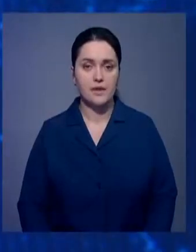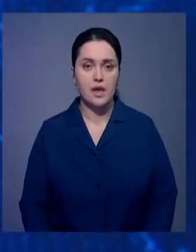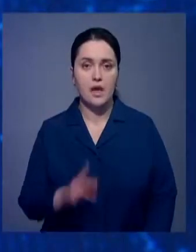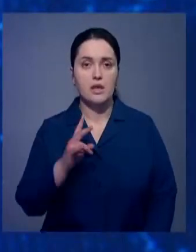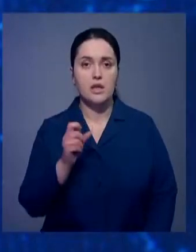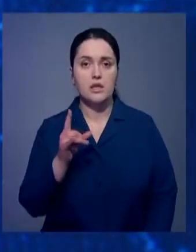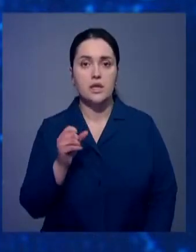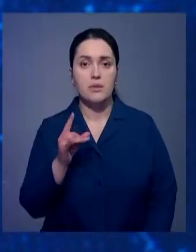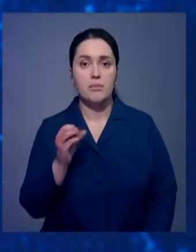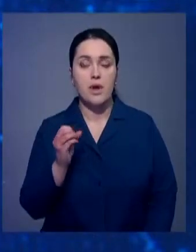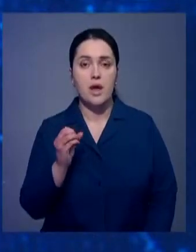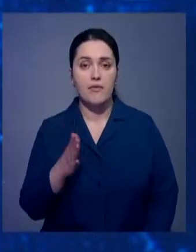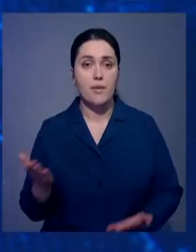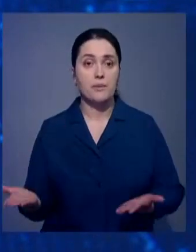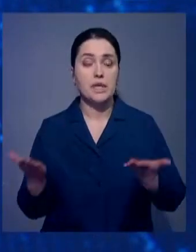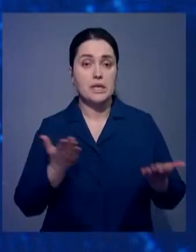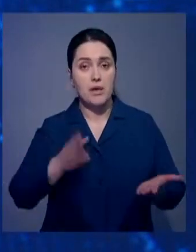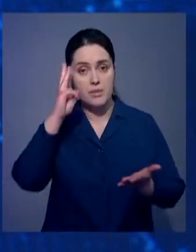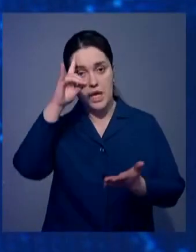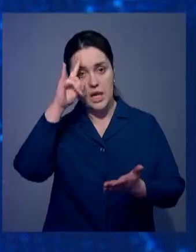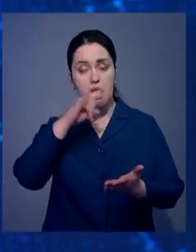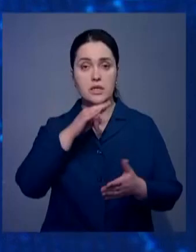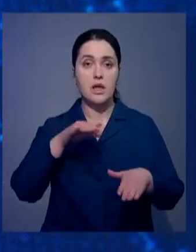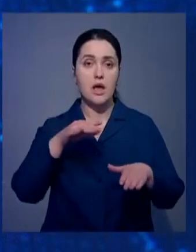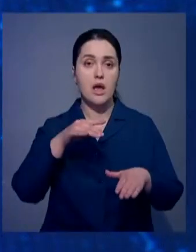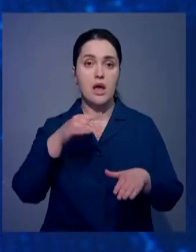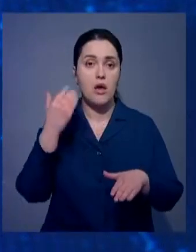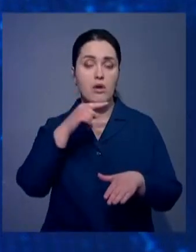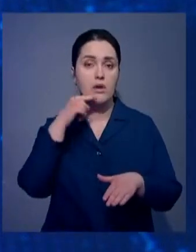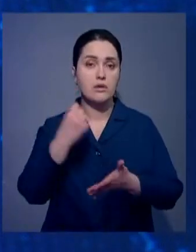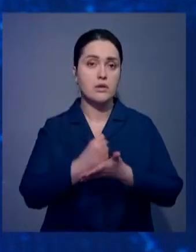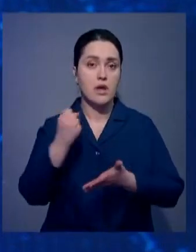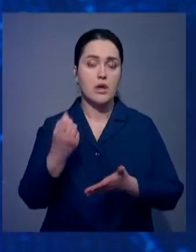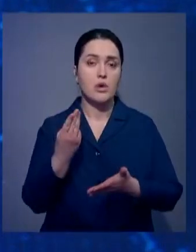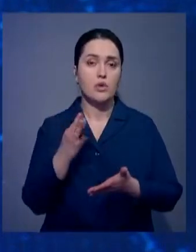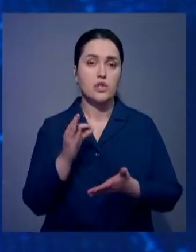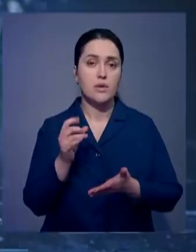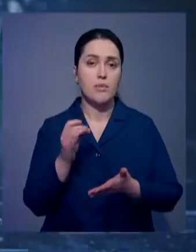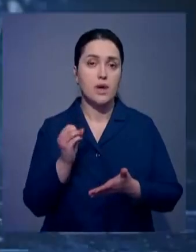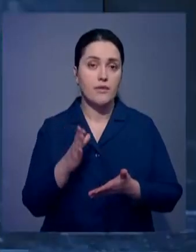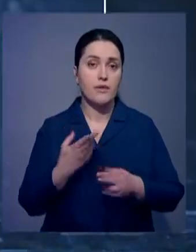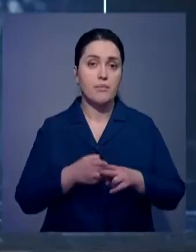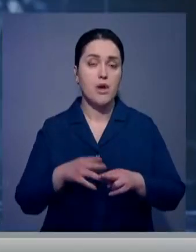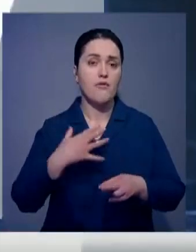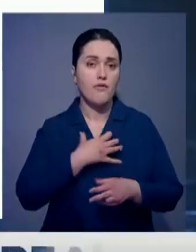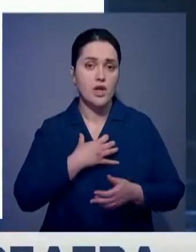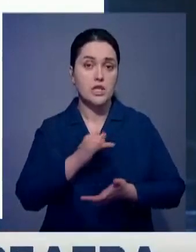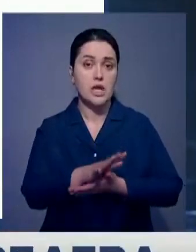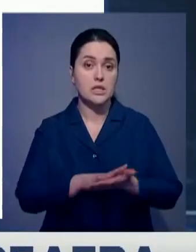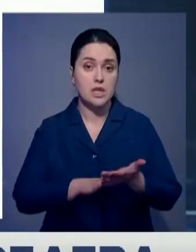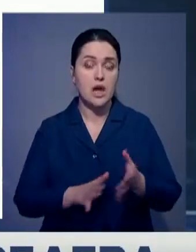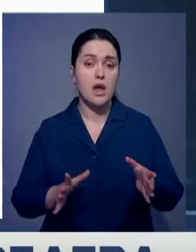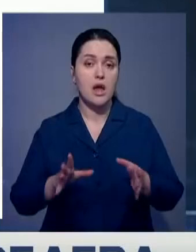Нур-Султан Назарбаев принял посла Казахстана в Российской Федерации Ермека Кушербаева. В ходе встречи Елбасы отметил важность дальнейшего